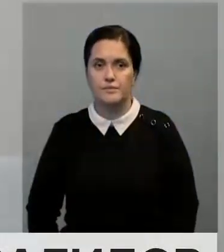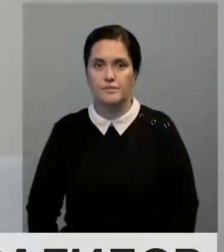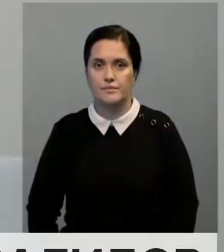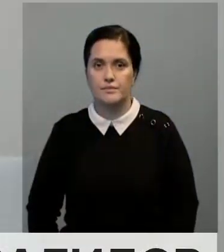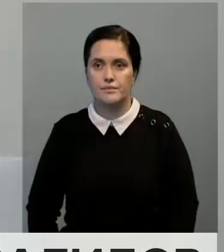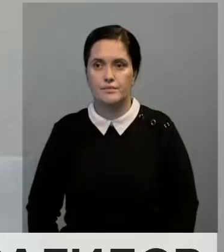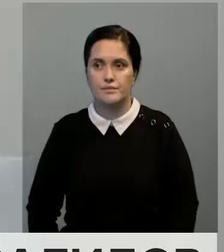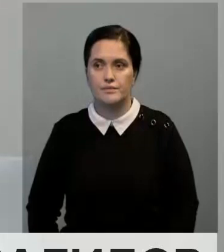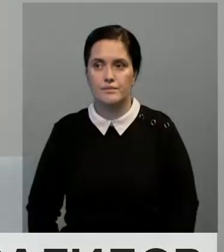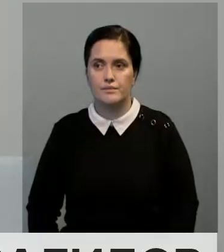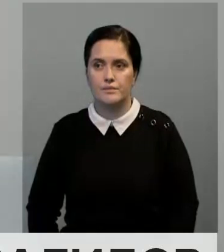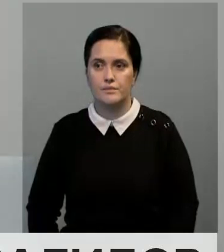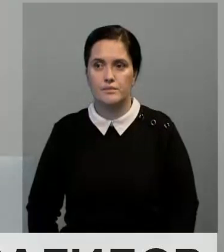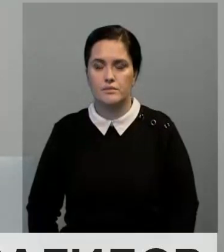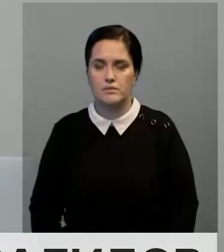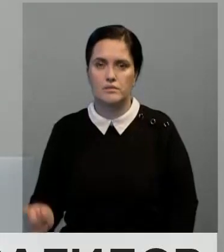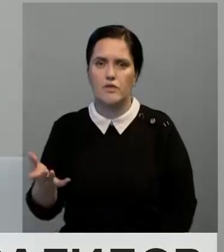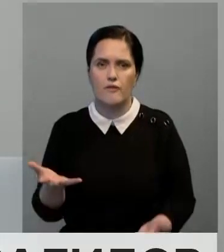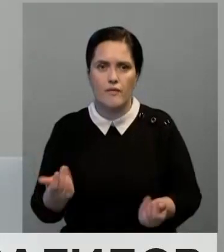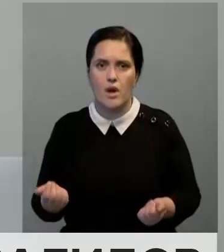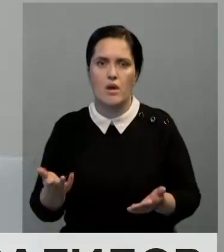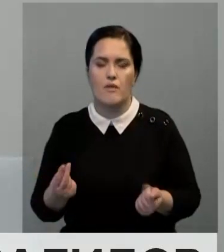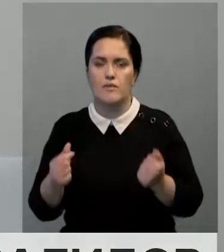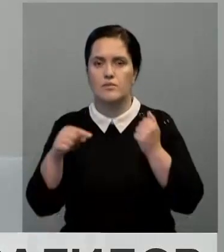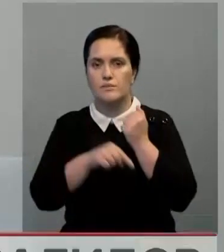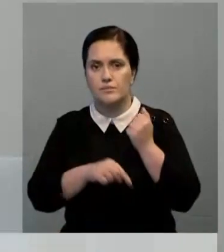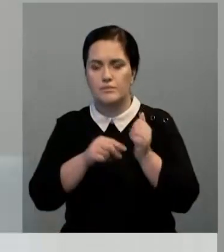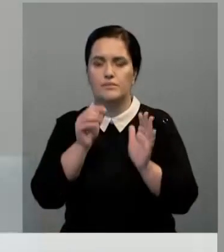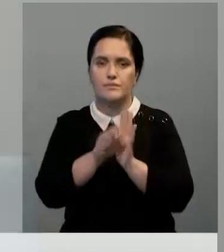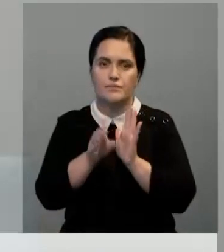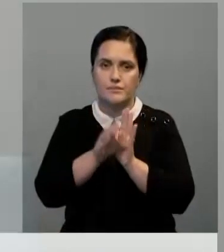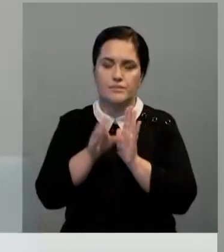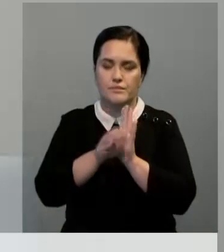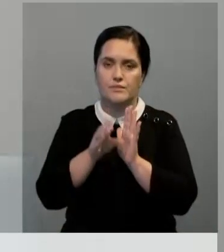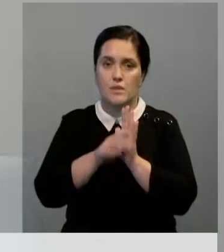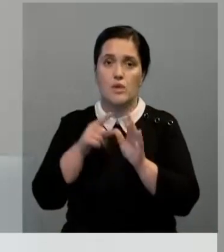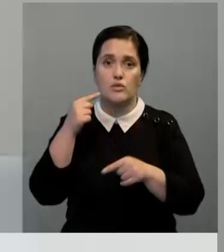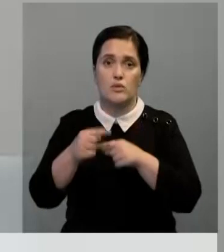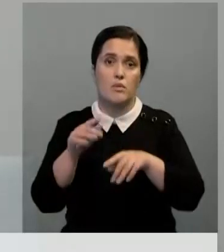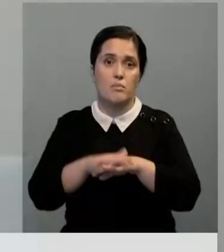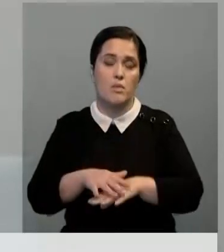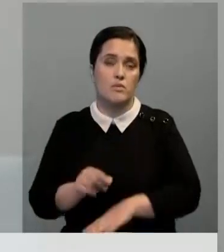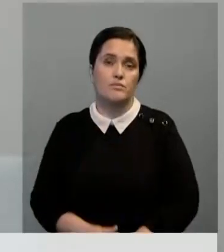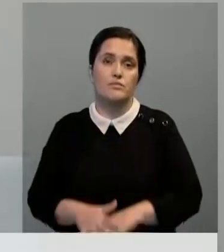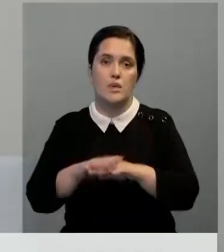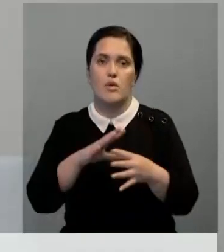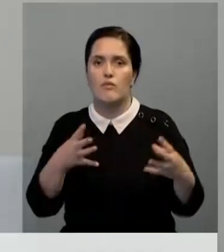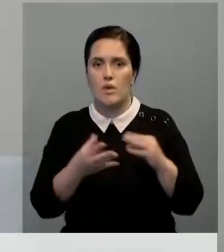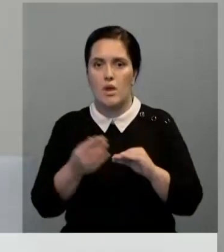Они получили неоднократно взятки с путем перечисления на банковский счет в общей